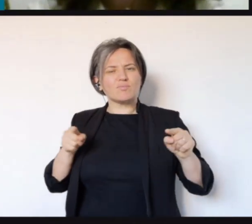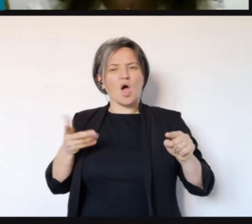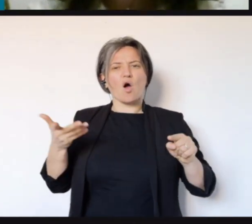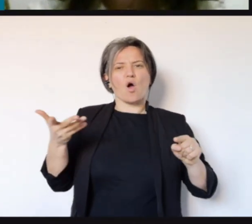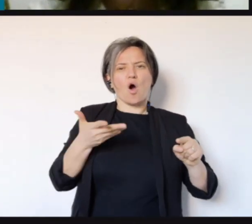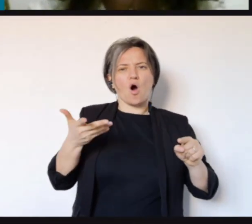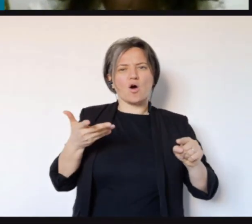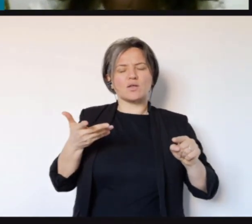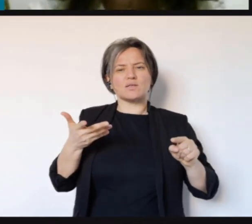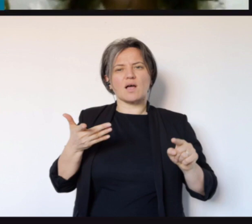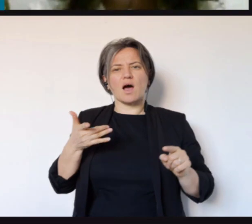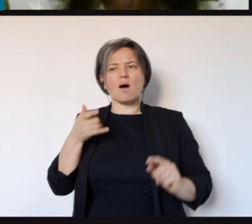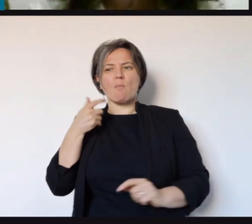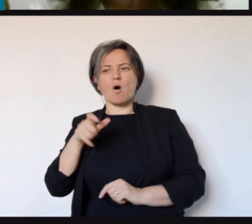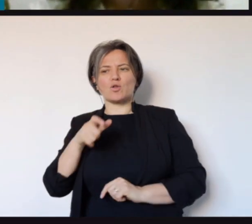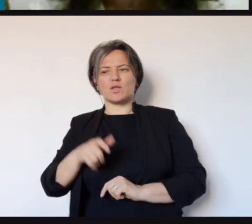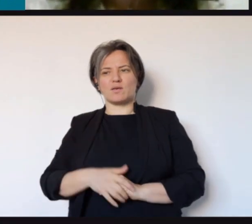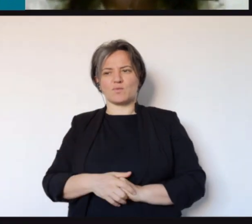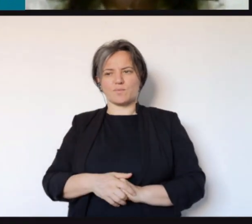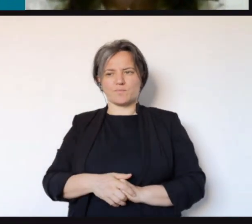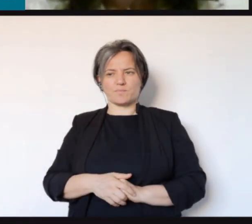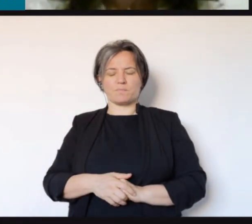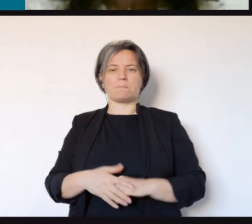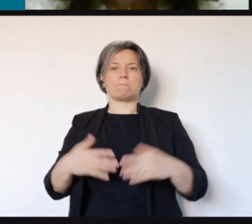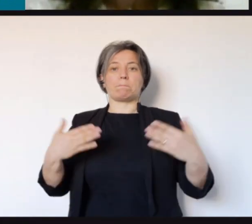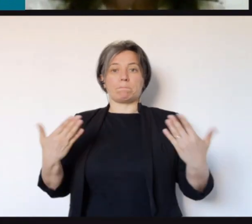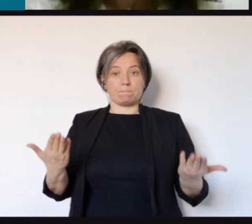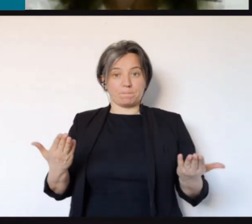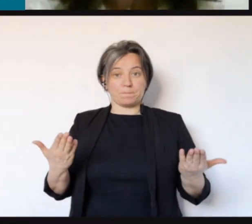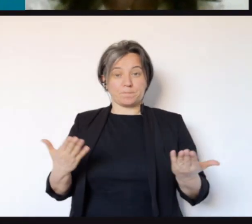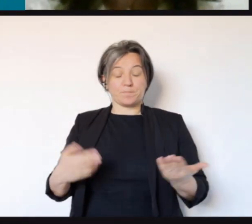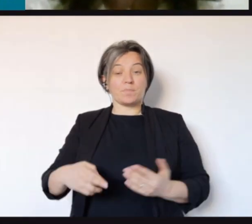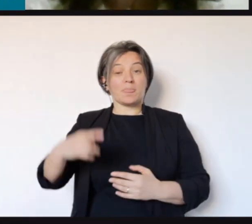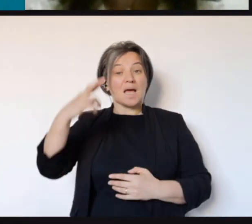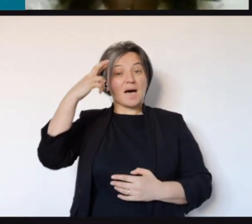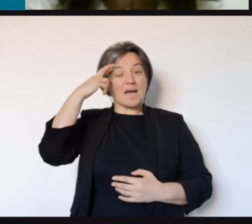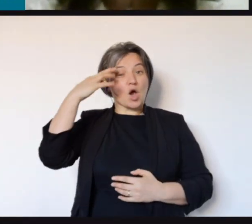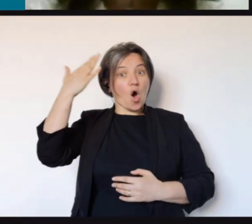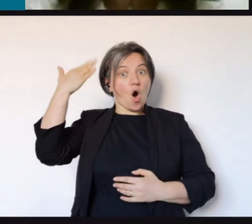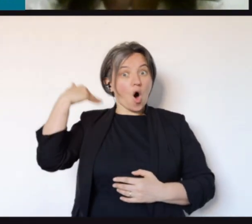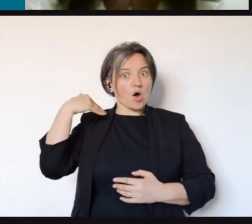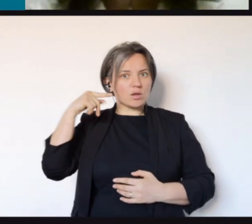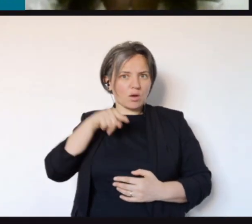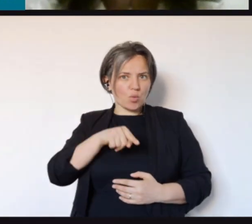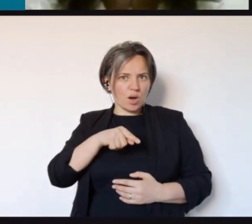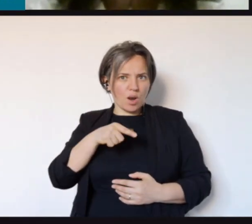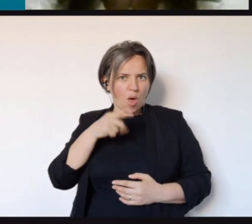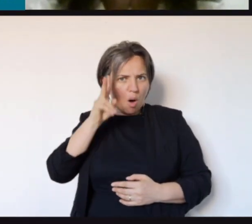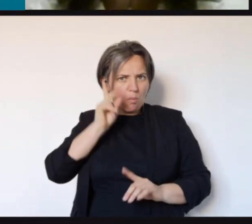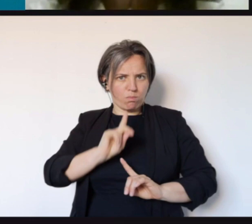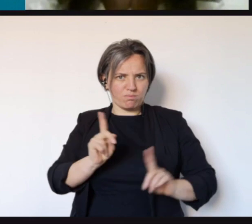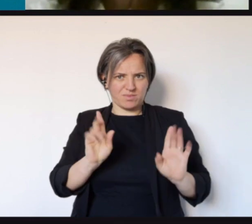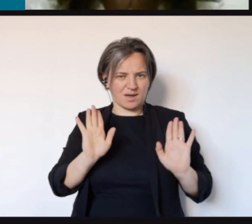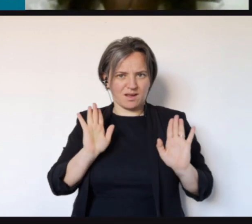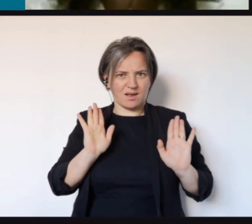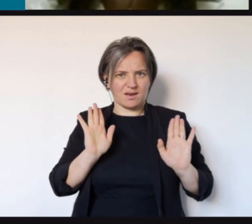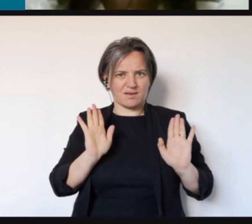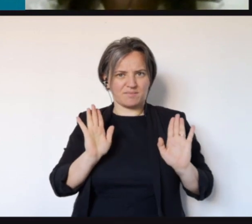perché? Allora, intanto ricordare non è una cosa da poco.